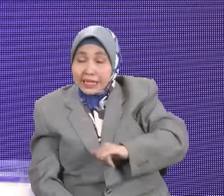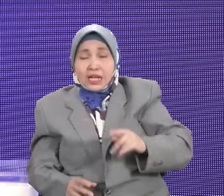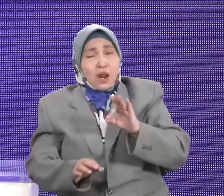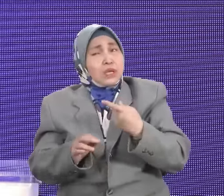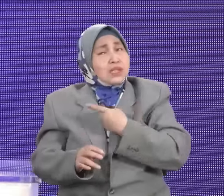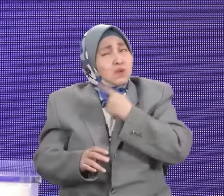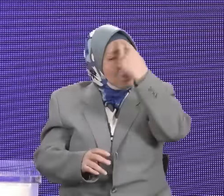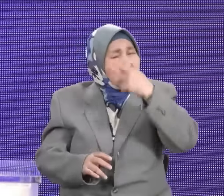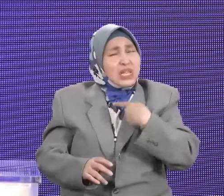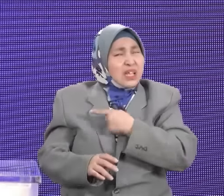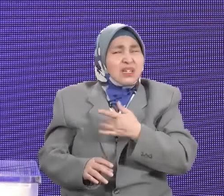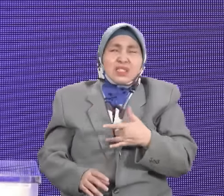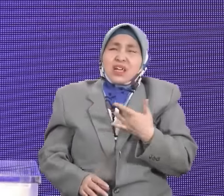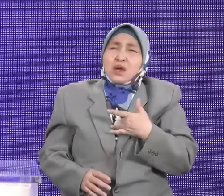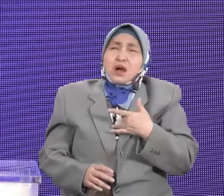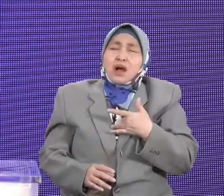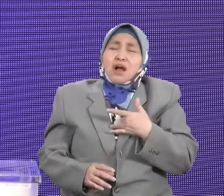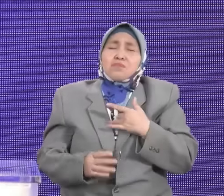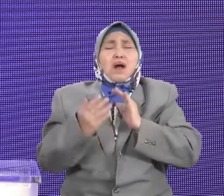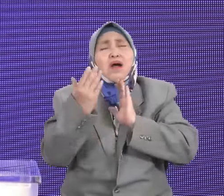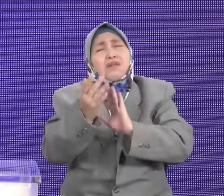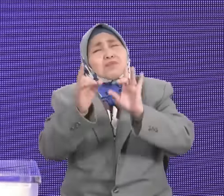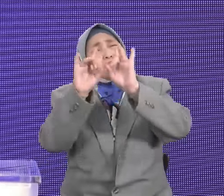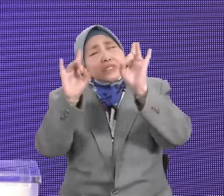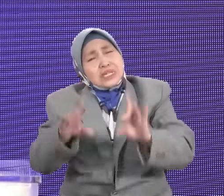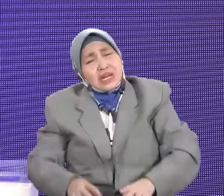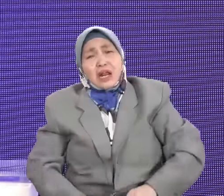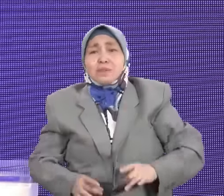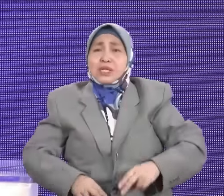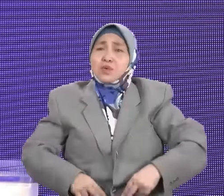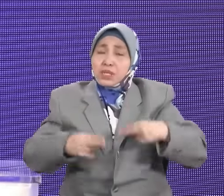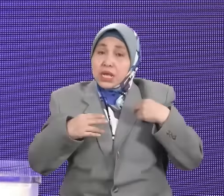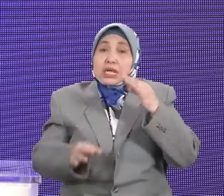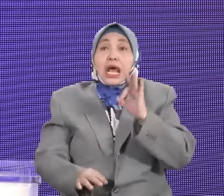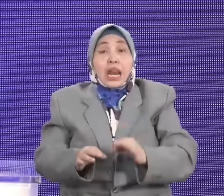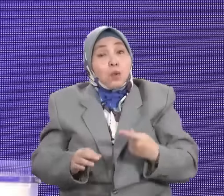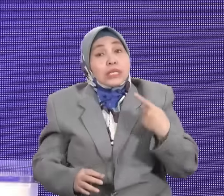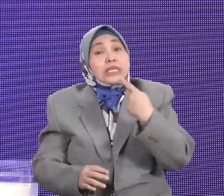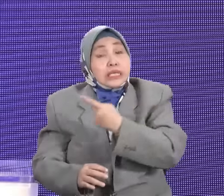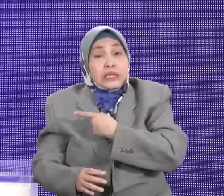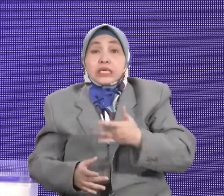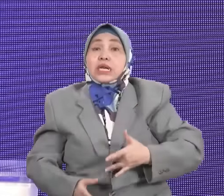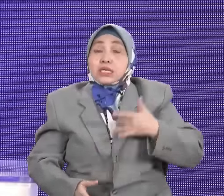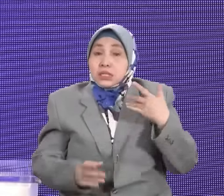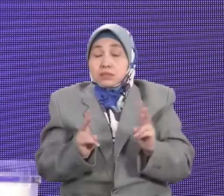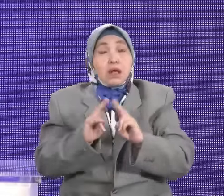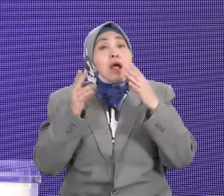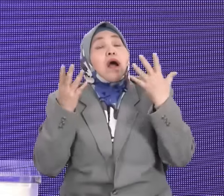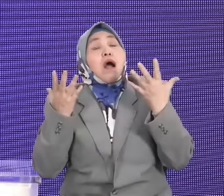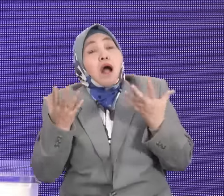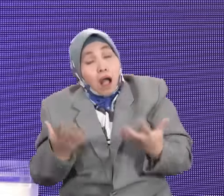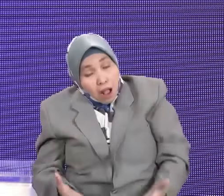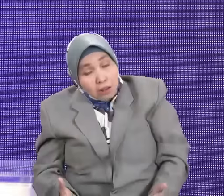rasakan bahwa saya menghadapi ujian dalam hidup ini maka kalau kita rasa ama berat sebenarnya